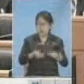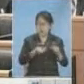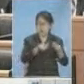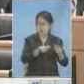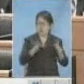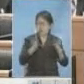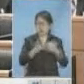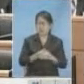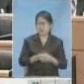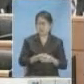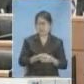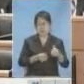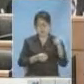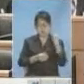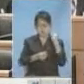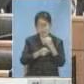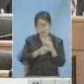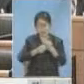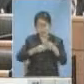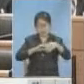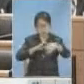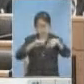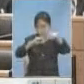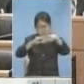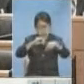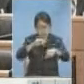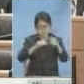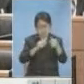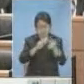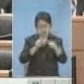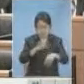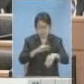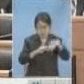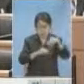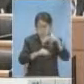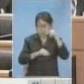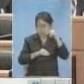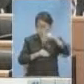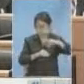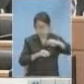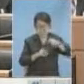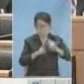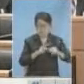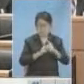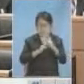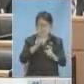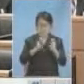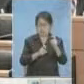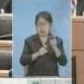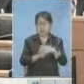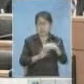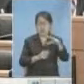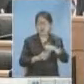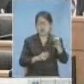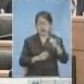นั้นเวลาเขารับไปเวลาของเสียนะครับประปาเสียก็ไม่สามารถที่จะไปซ่อมแซมหรือว่าไปด